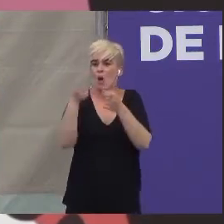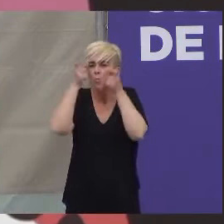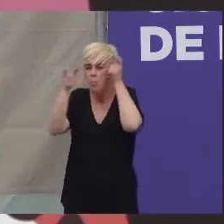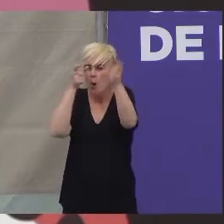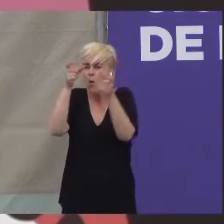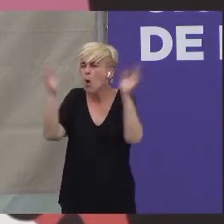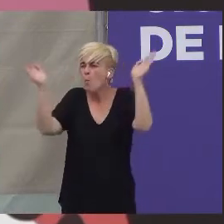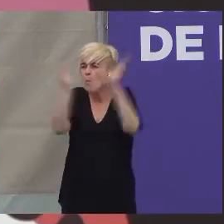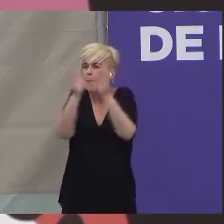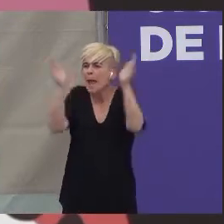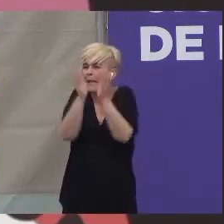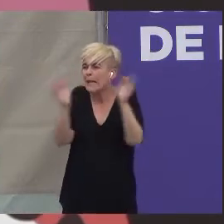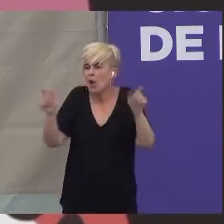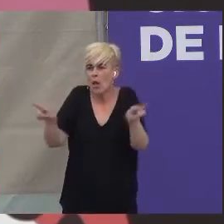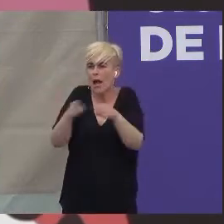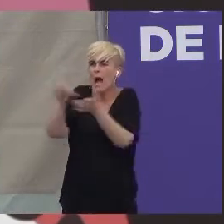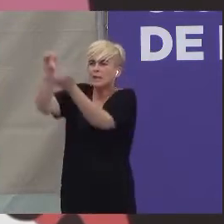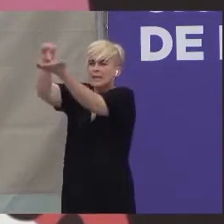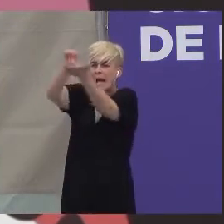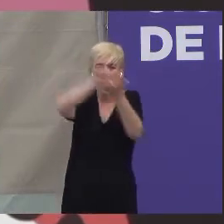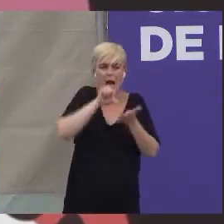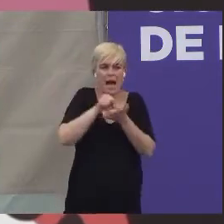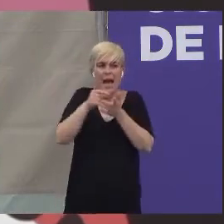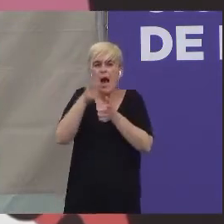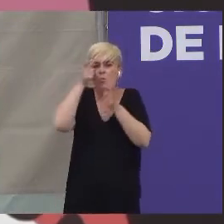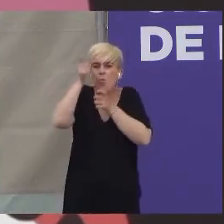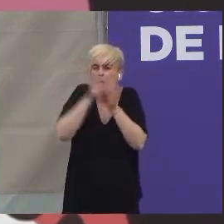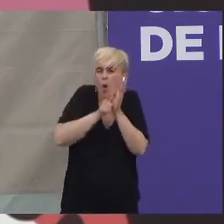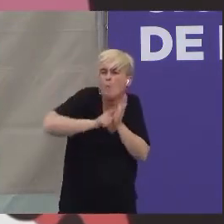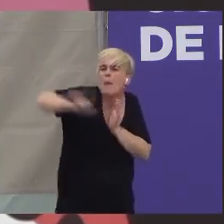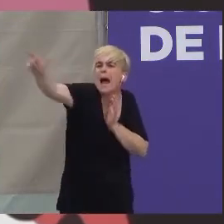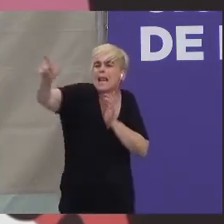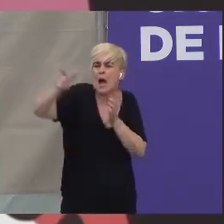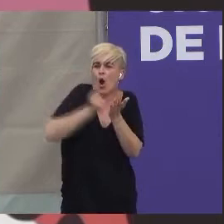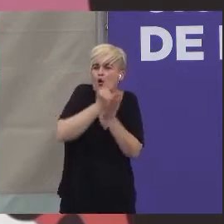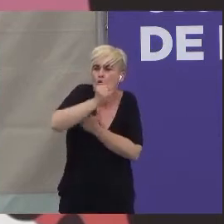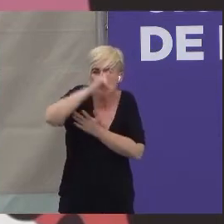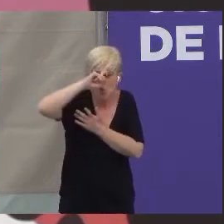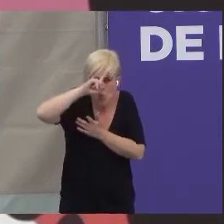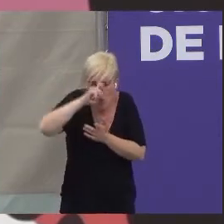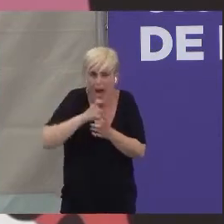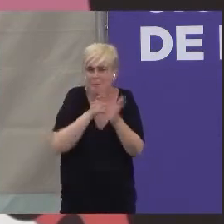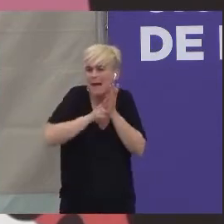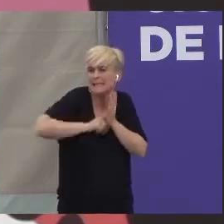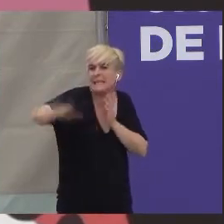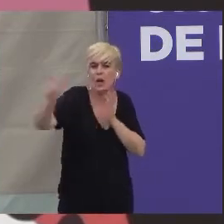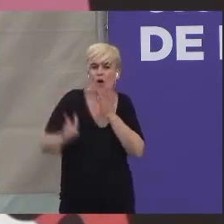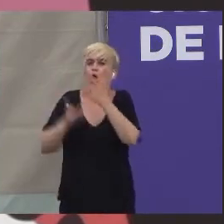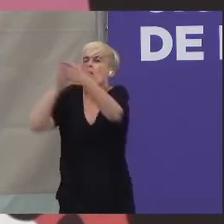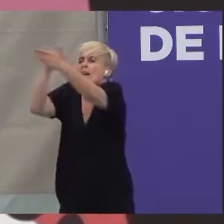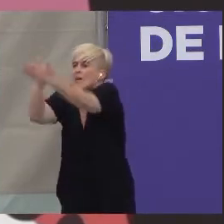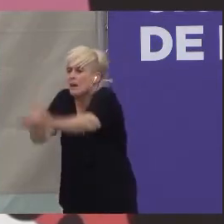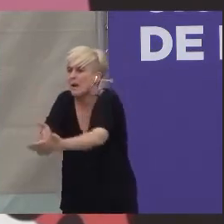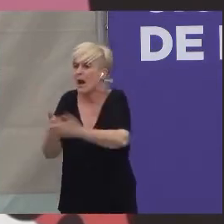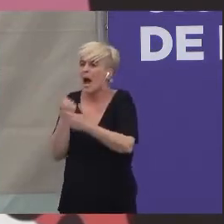xicotets que siguin. Hem d'arribar als pobles més llunyans, a les zones rurals més allunyades i tendre-los la